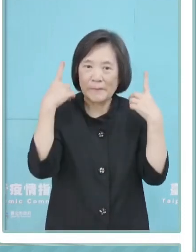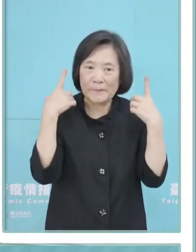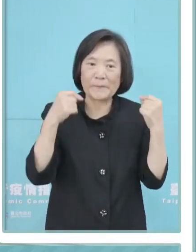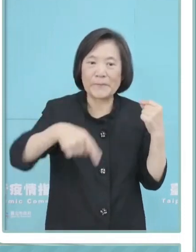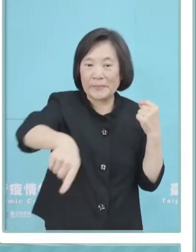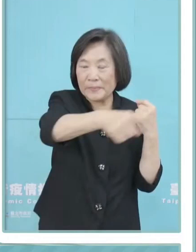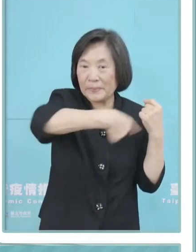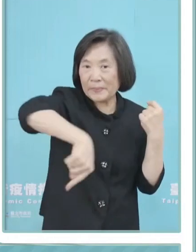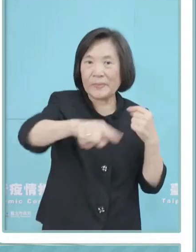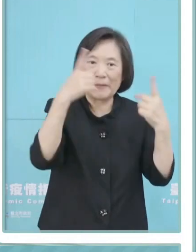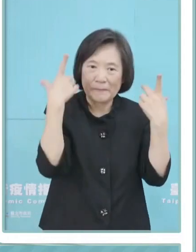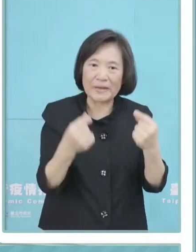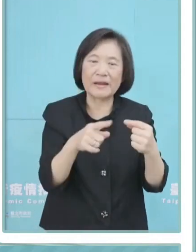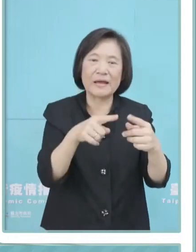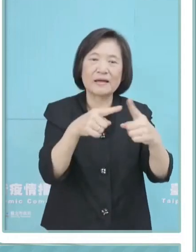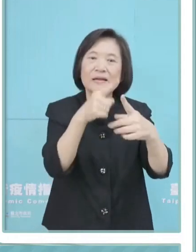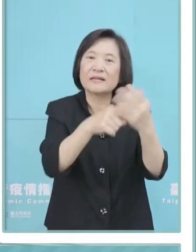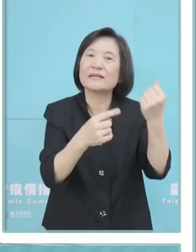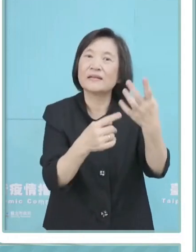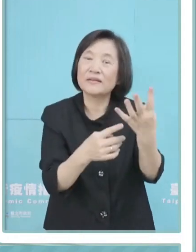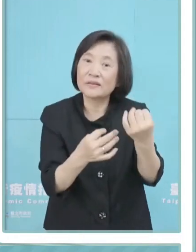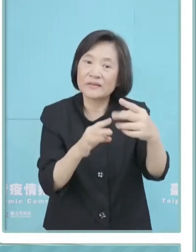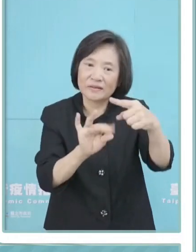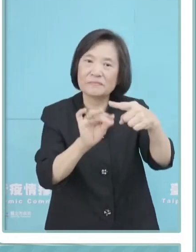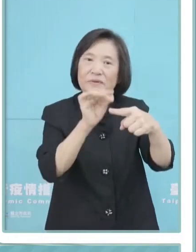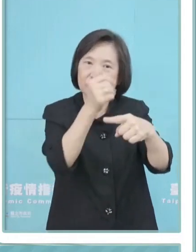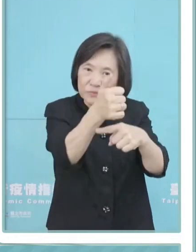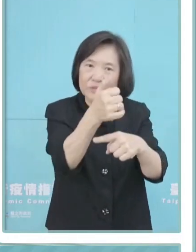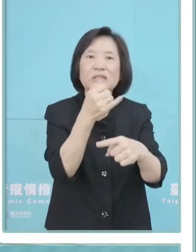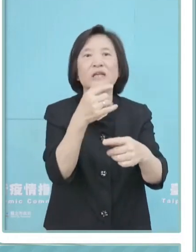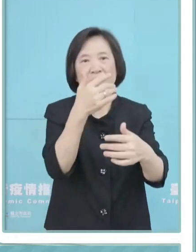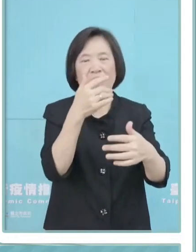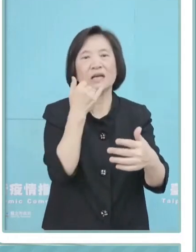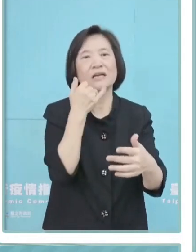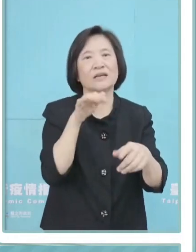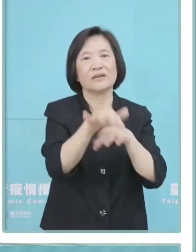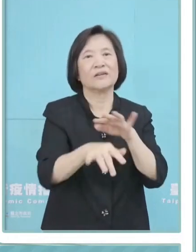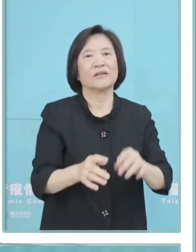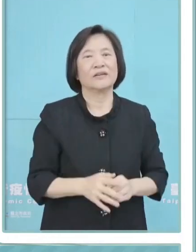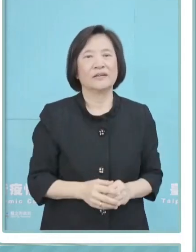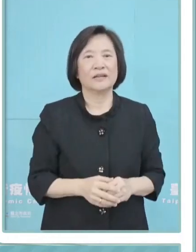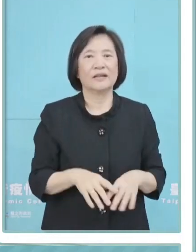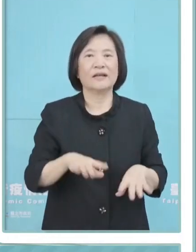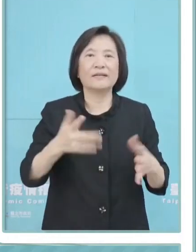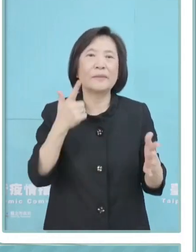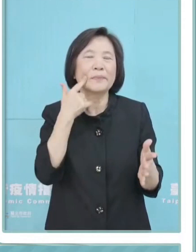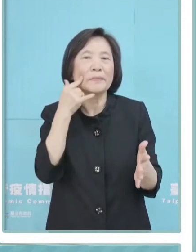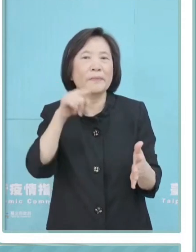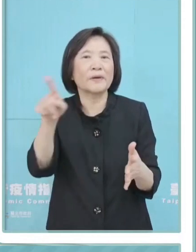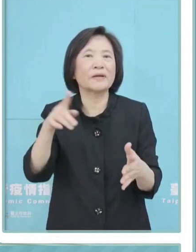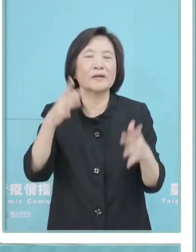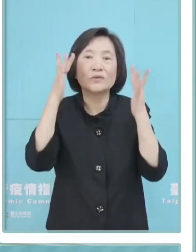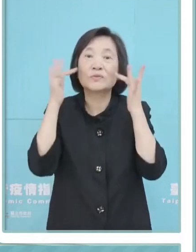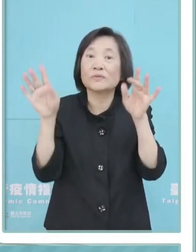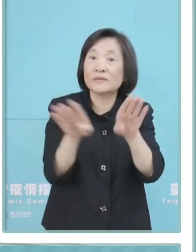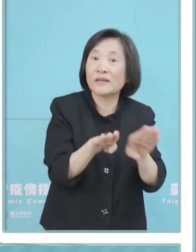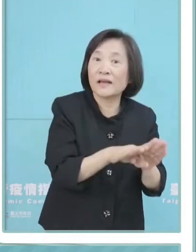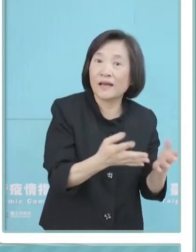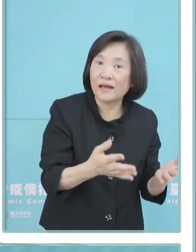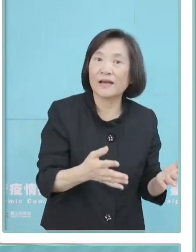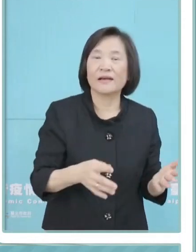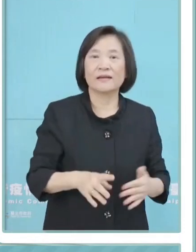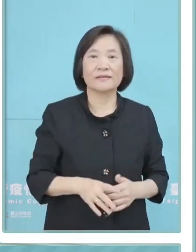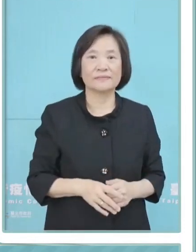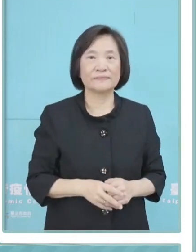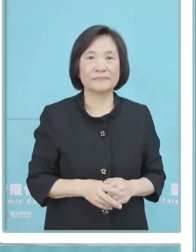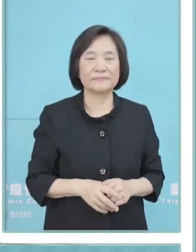是一半，但是从我们过去的经验大概家长因为是在暑假期间呢，所以